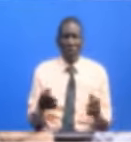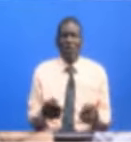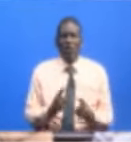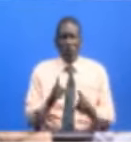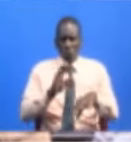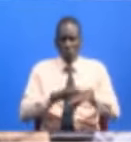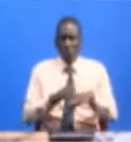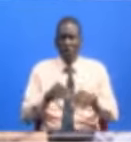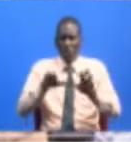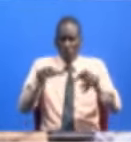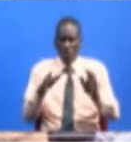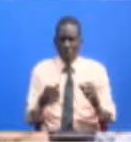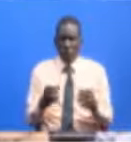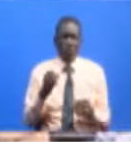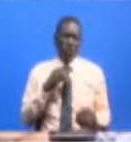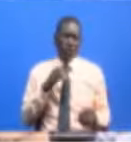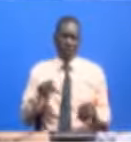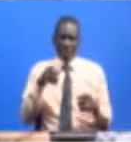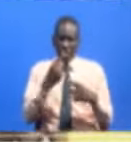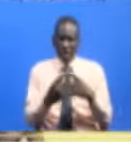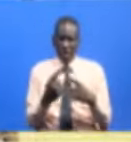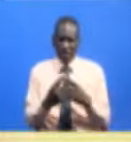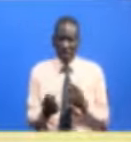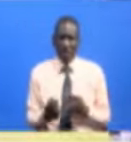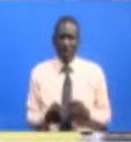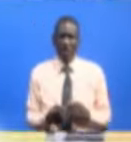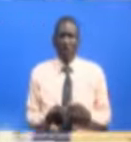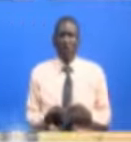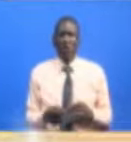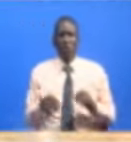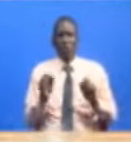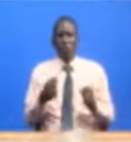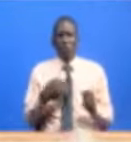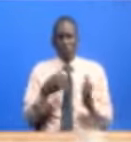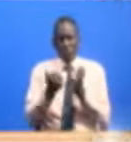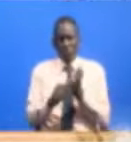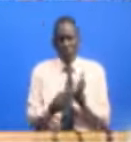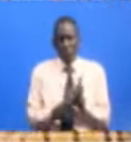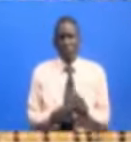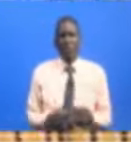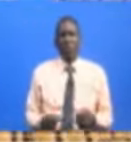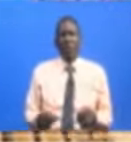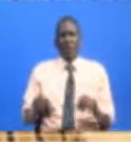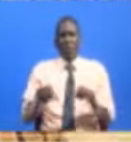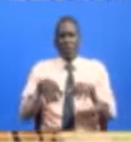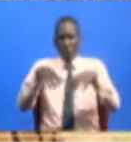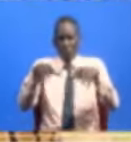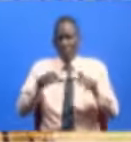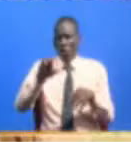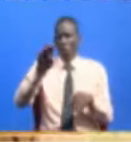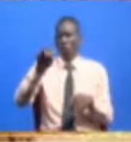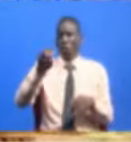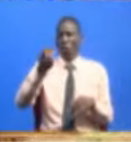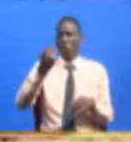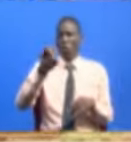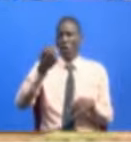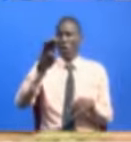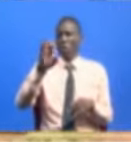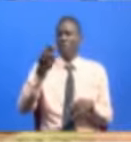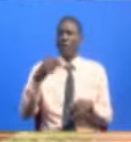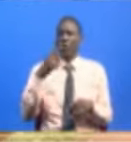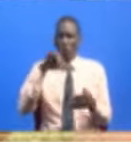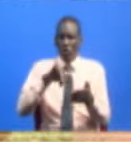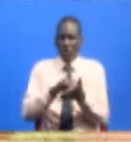Wakulima tunaofia thisia tutalala njaa. Hata hivyo, wakulima wa Moiben wanasema bado